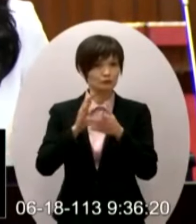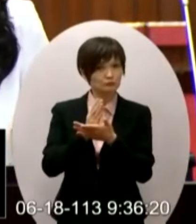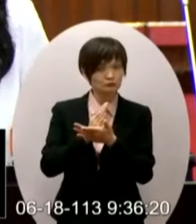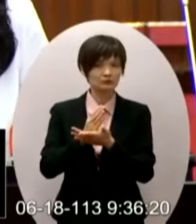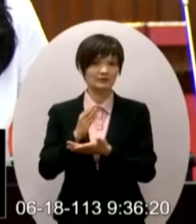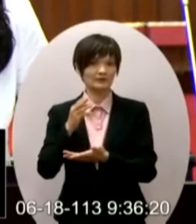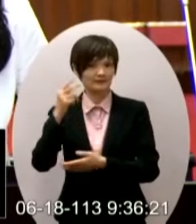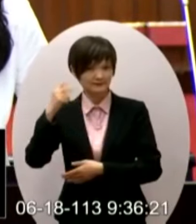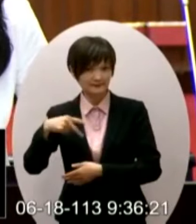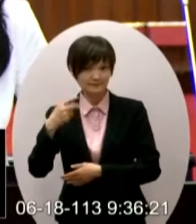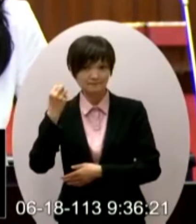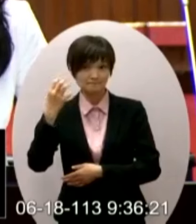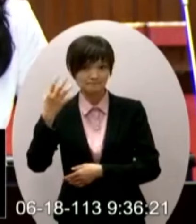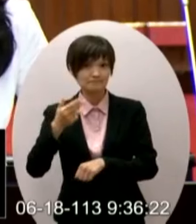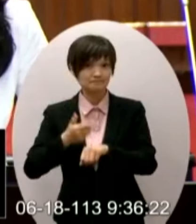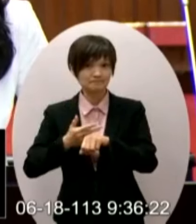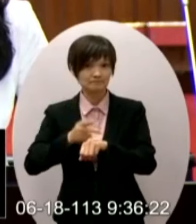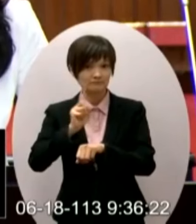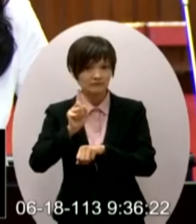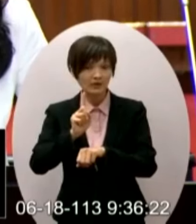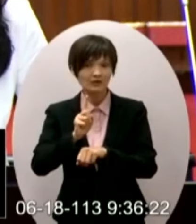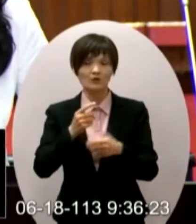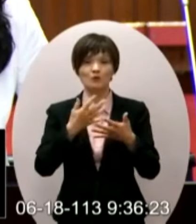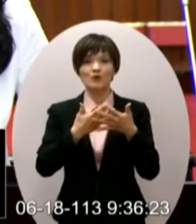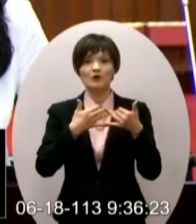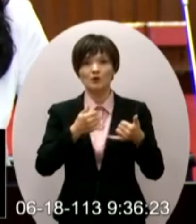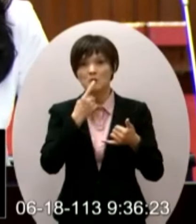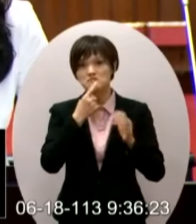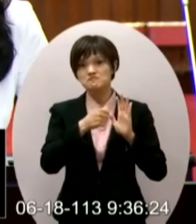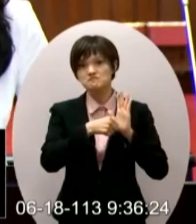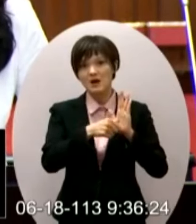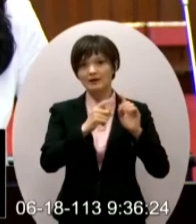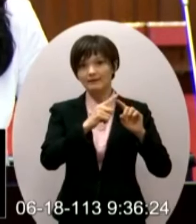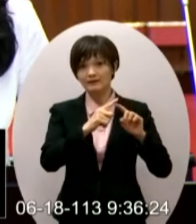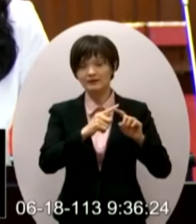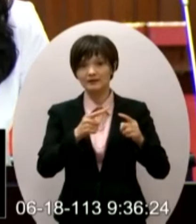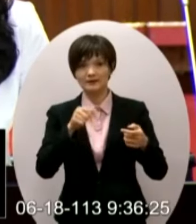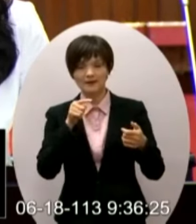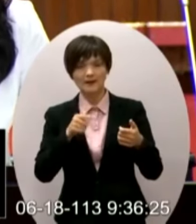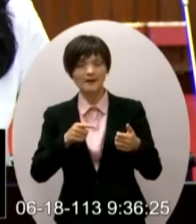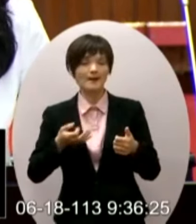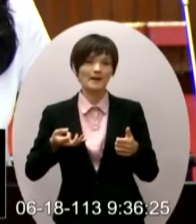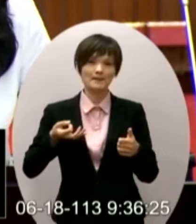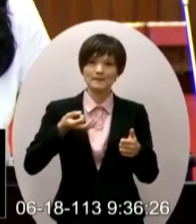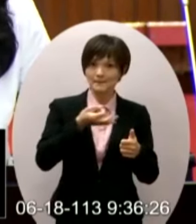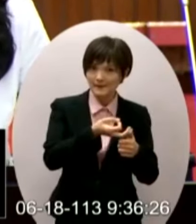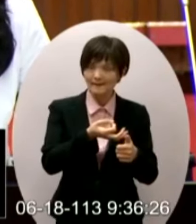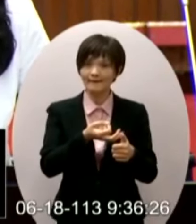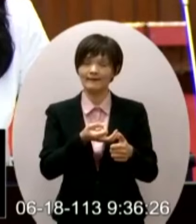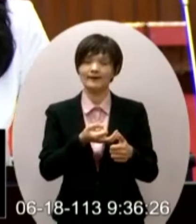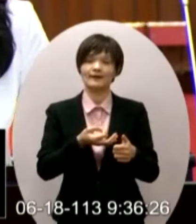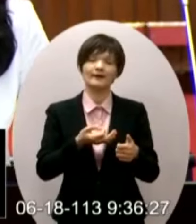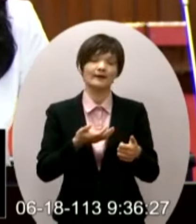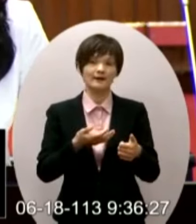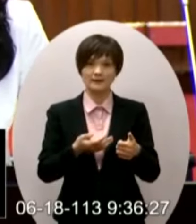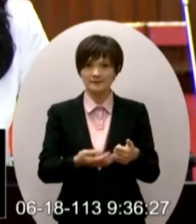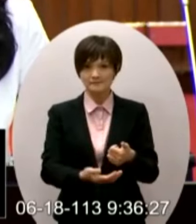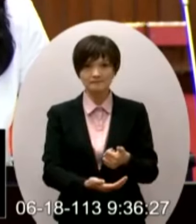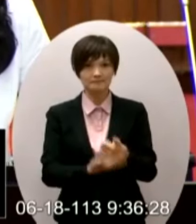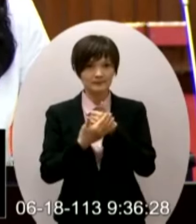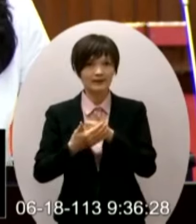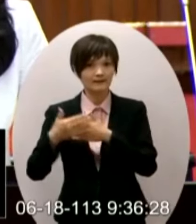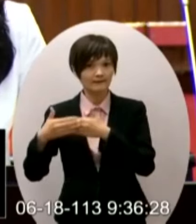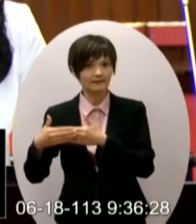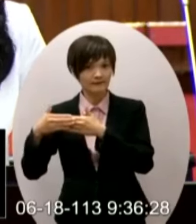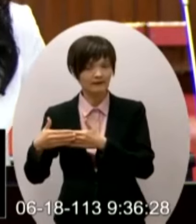方法就是收买网红，给他赞助，给他金钱。那么这些中国干爹，我